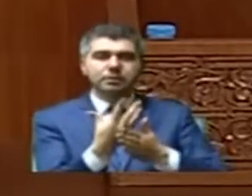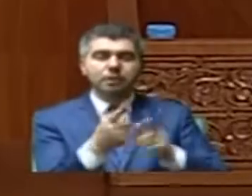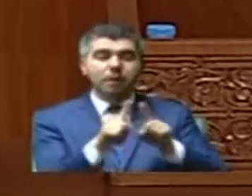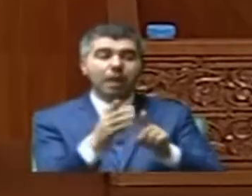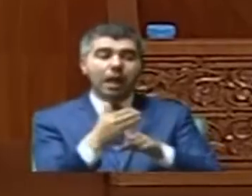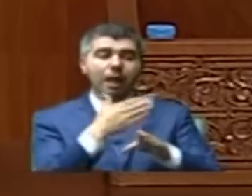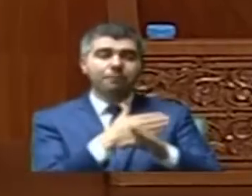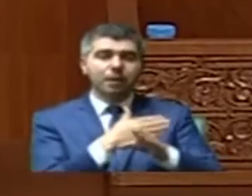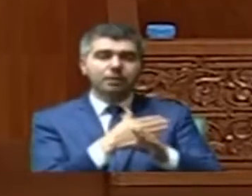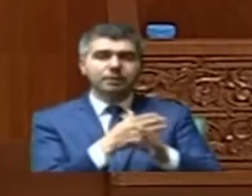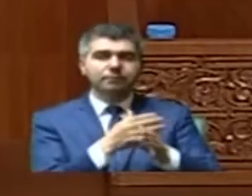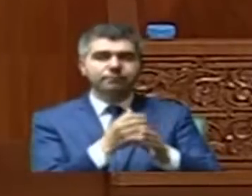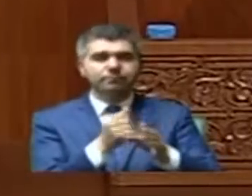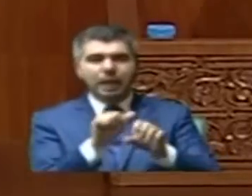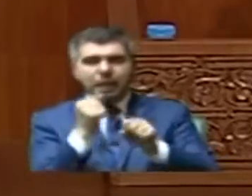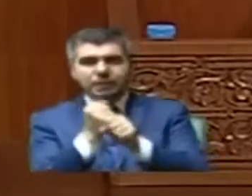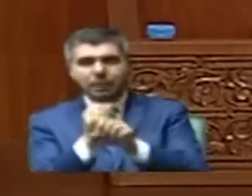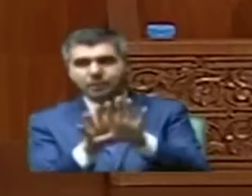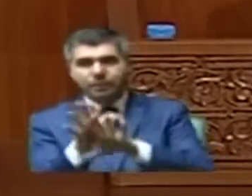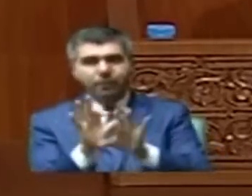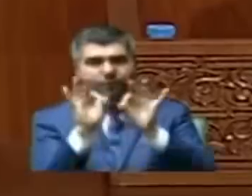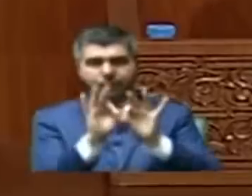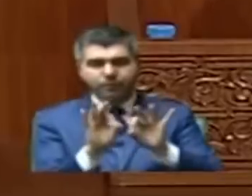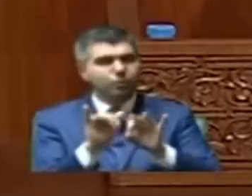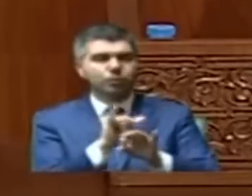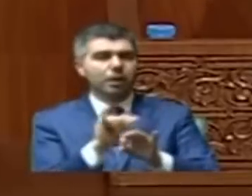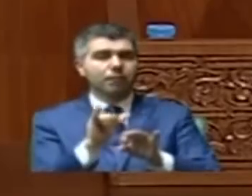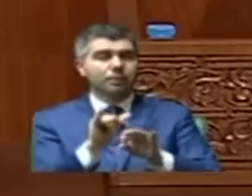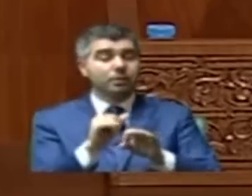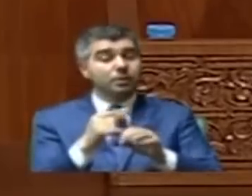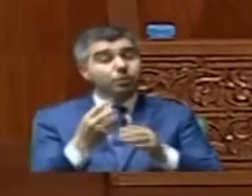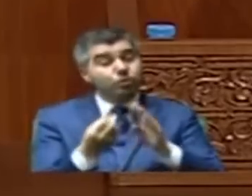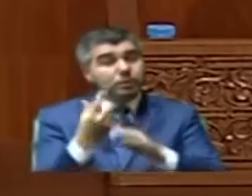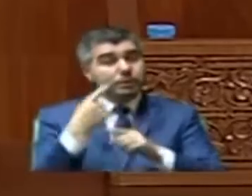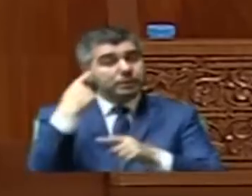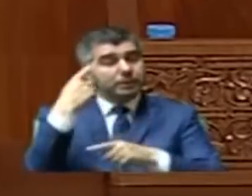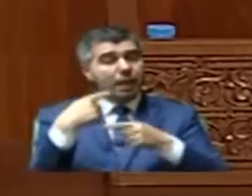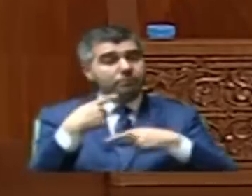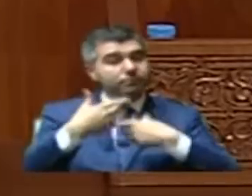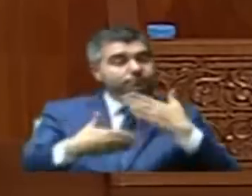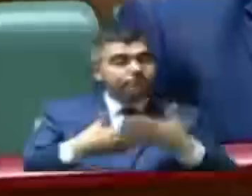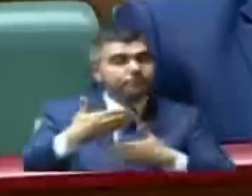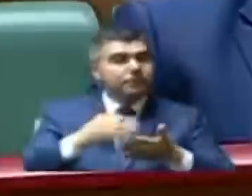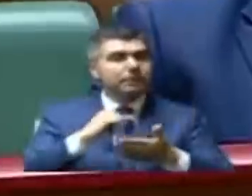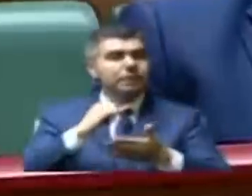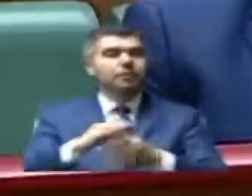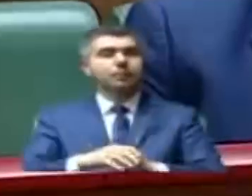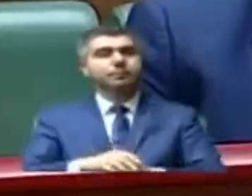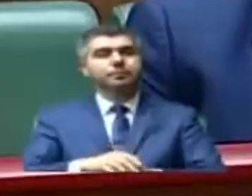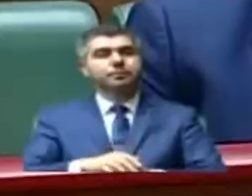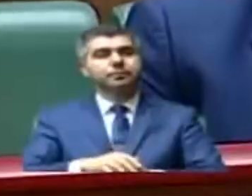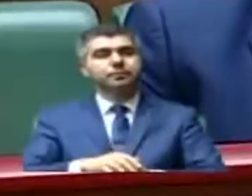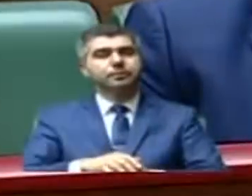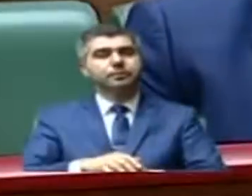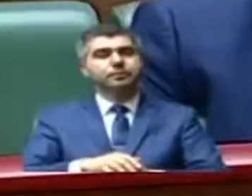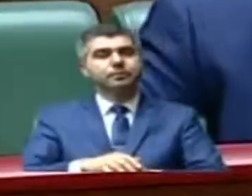درسوا ولكن كانت لا تمكن الوصول الى ابعد مما وصل اليه الادوات التقنيات حتى هي الدراسه دي كطور